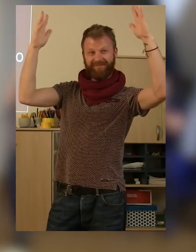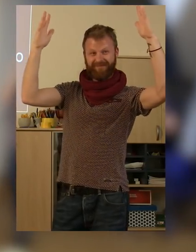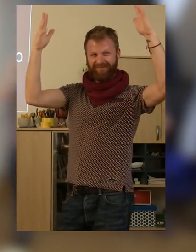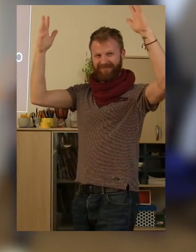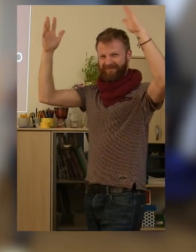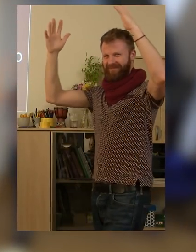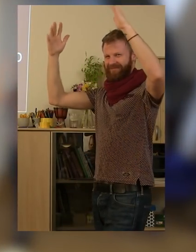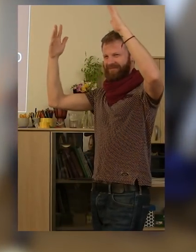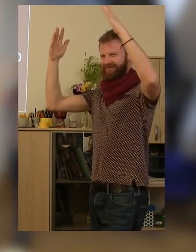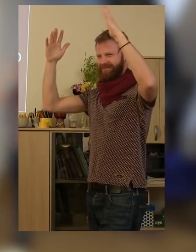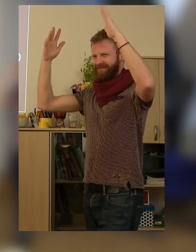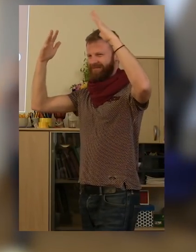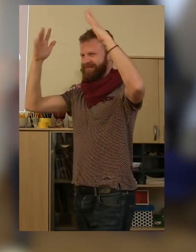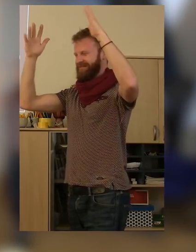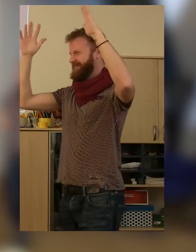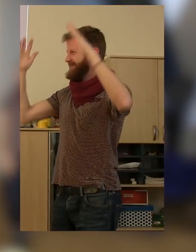Tak vás děkuju.